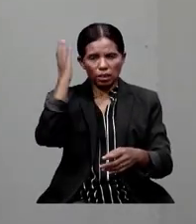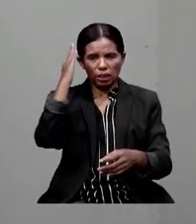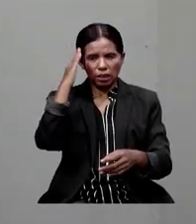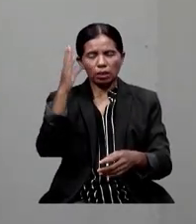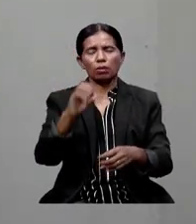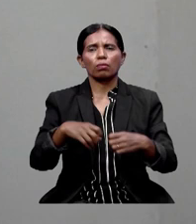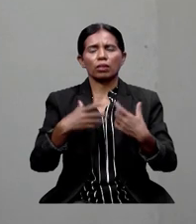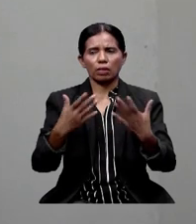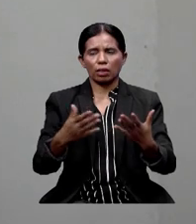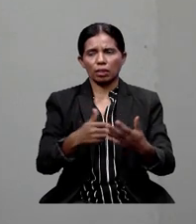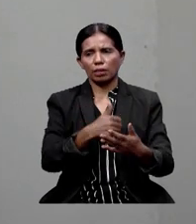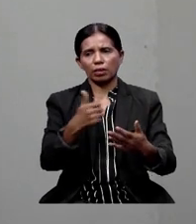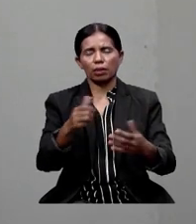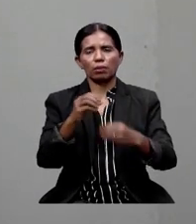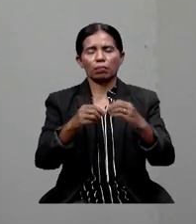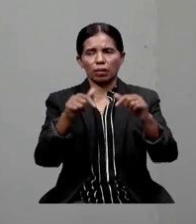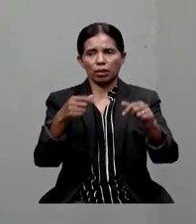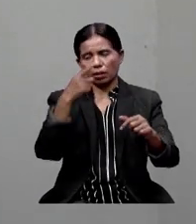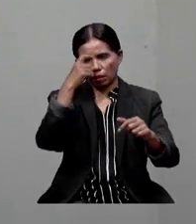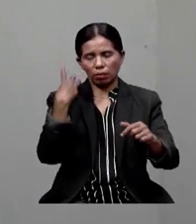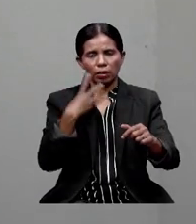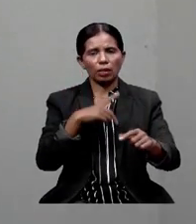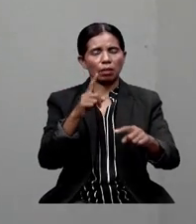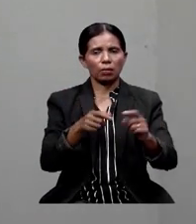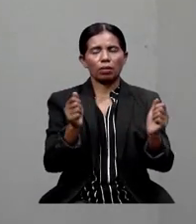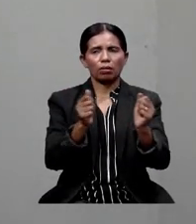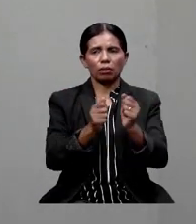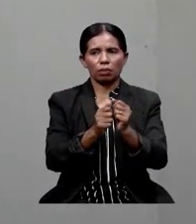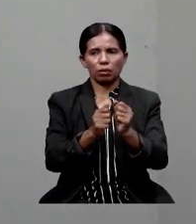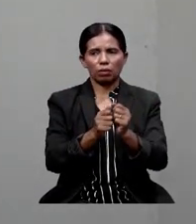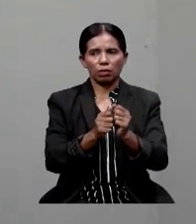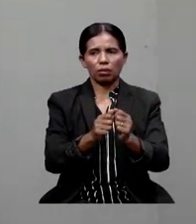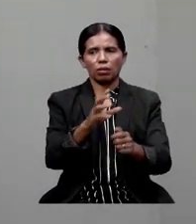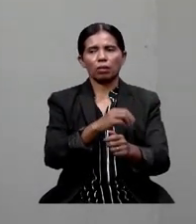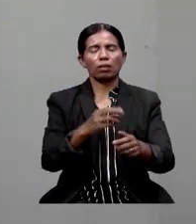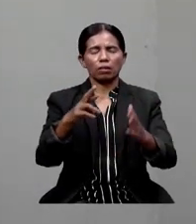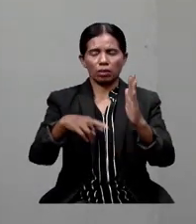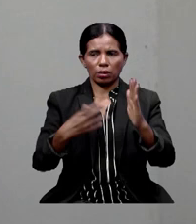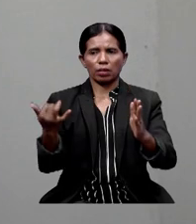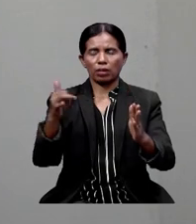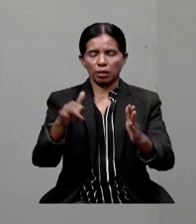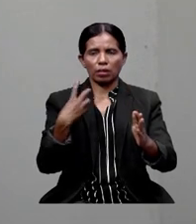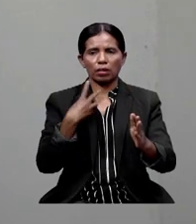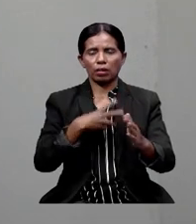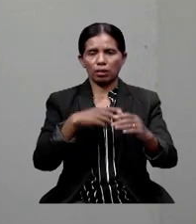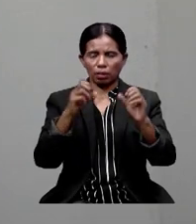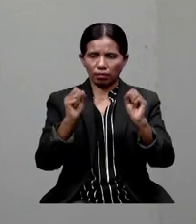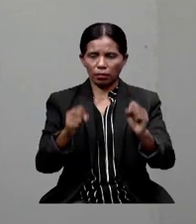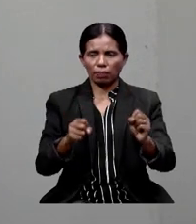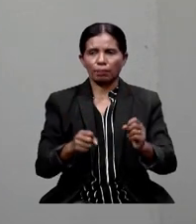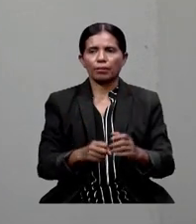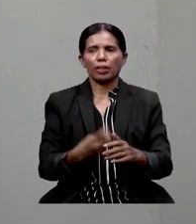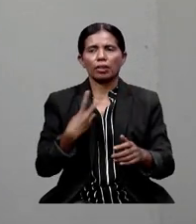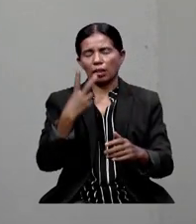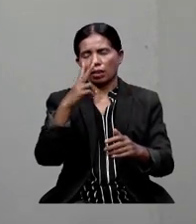insa solusaun ba kestaun dene tambah ita level ho dit nasa medidas nebe ke frontal mai kita